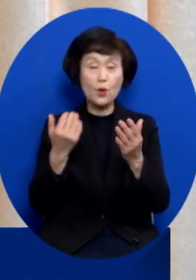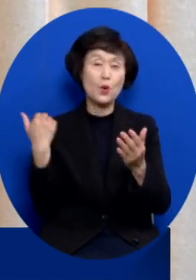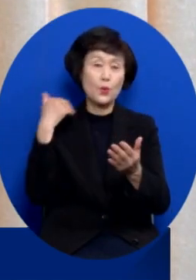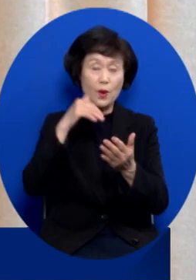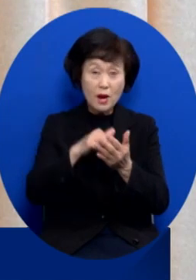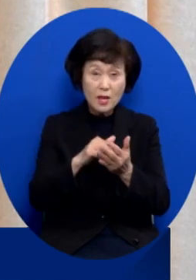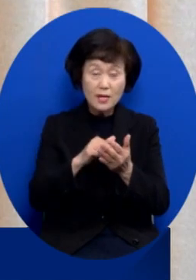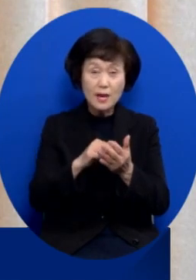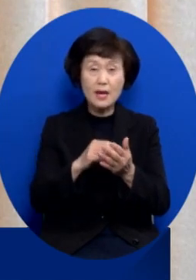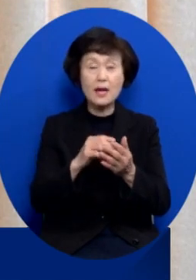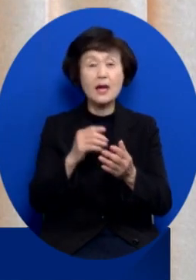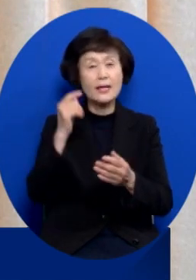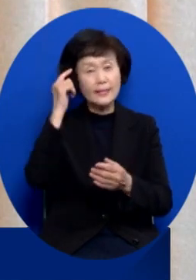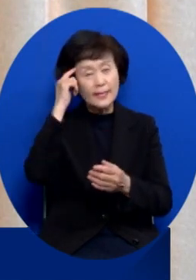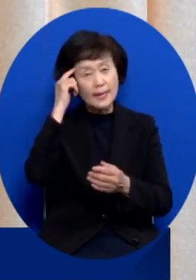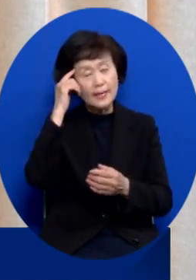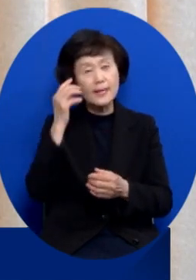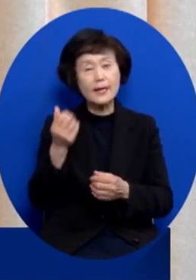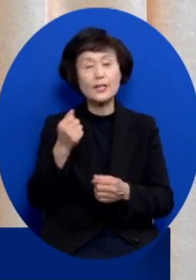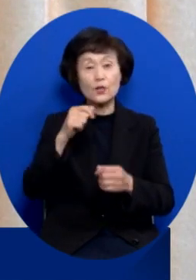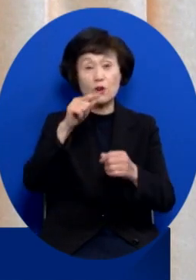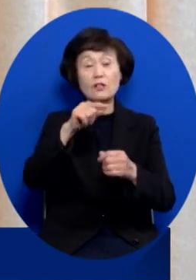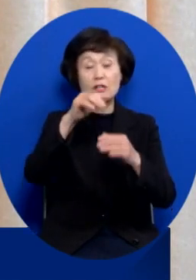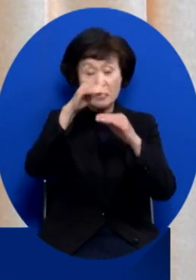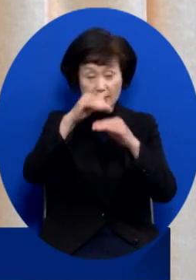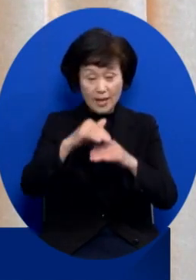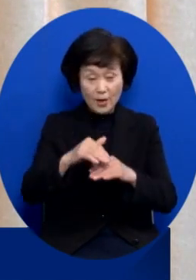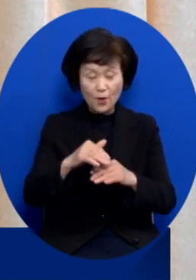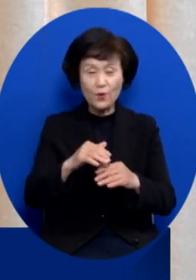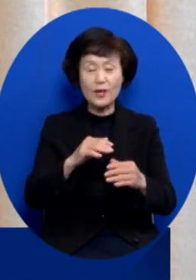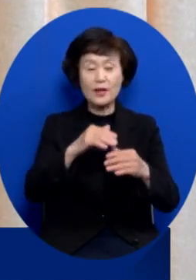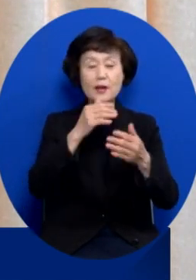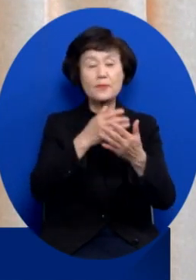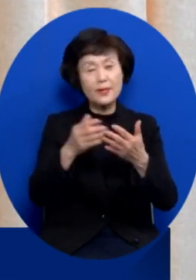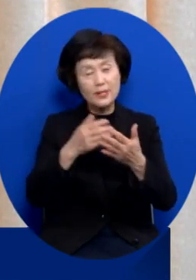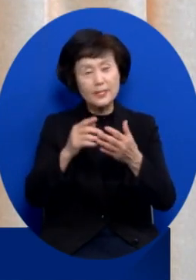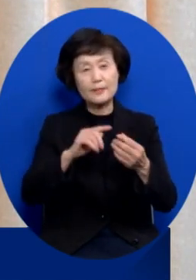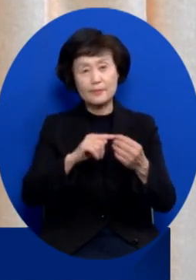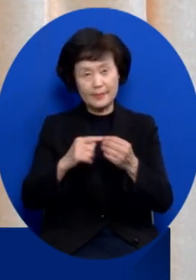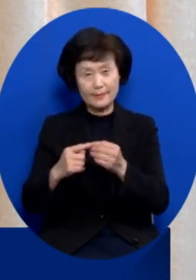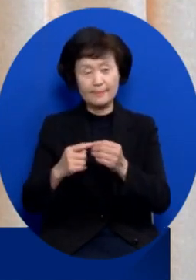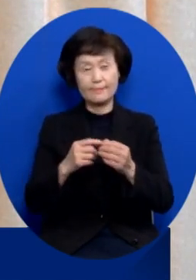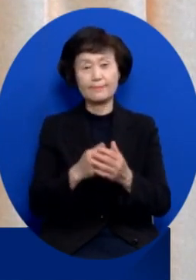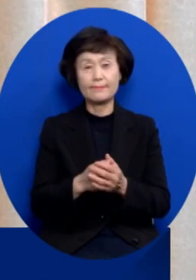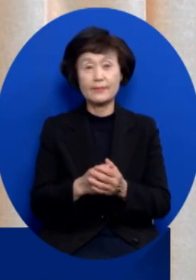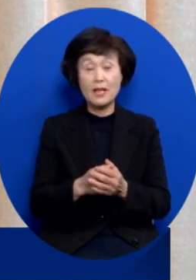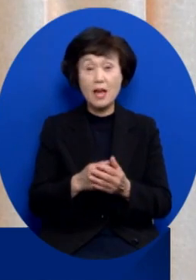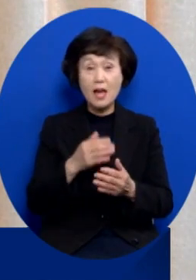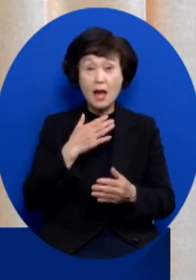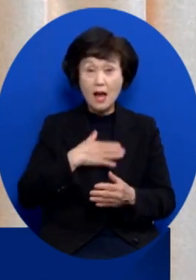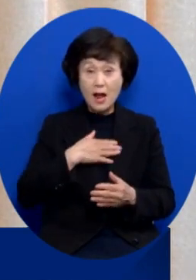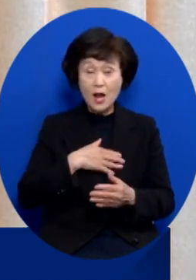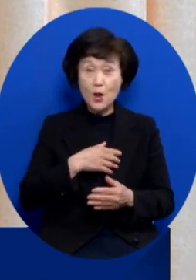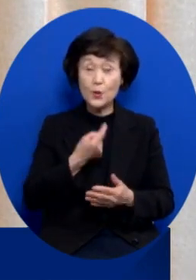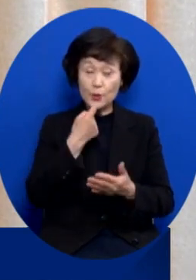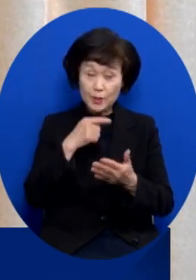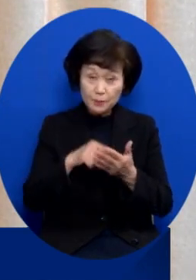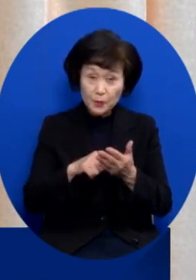성령운동으로 돌아가자. 그런 내용의 그 글인데 그런 내용을 알기 쉽고